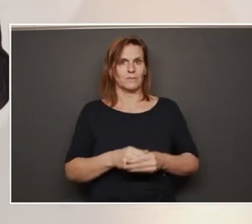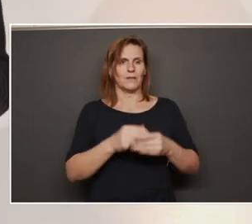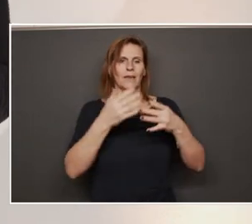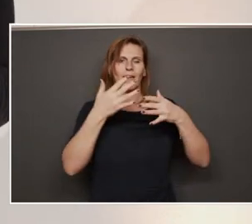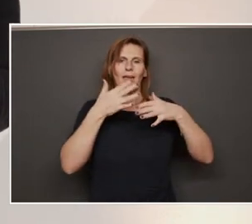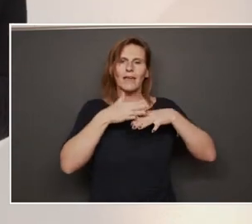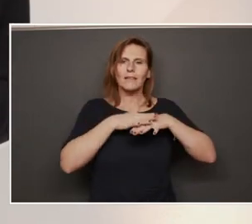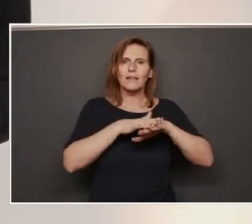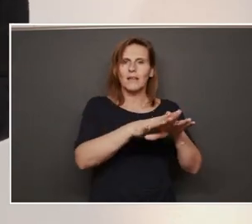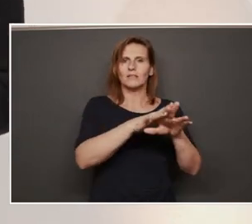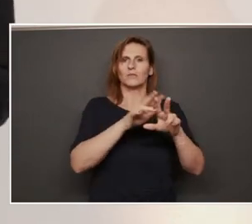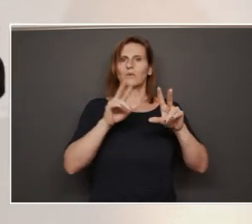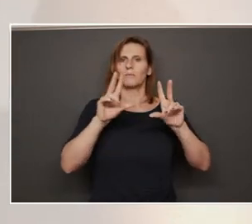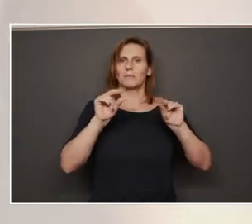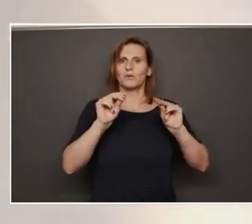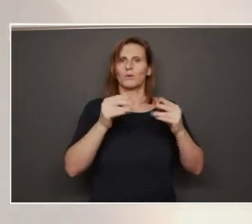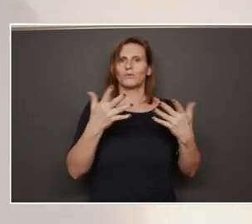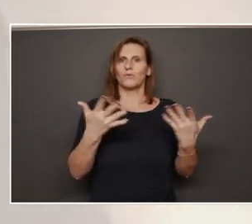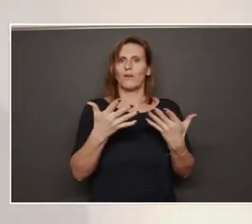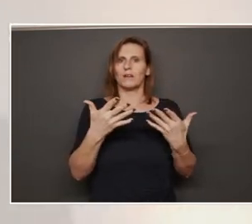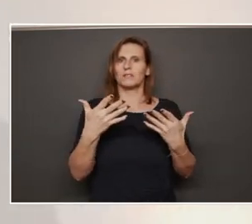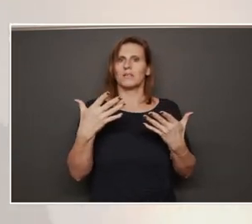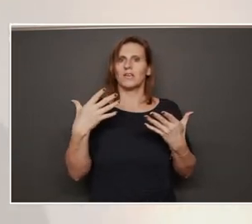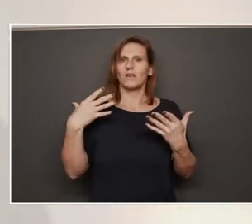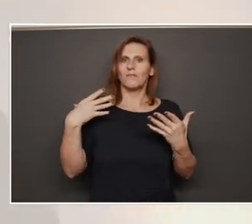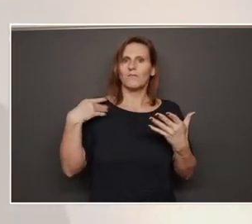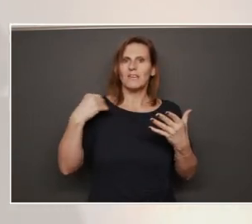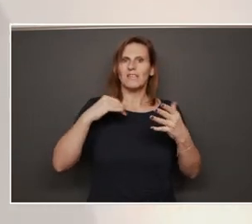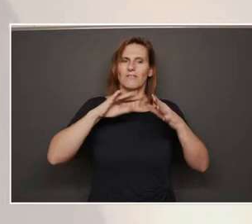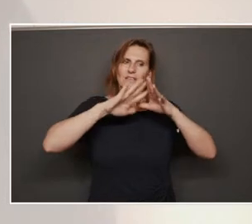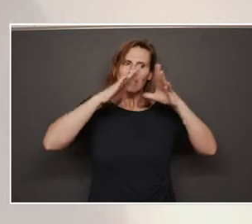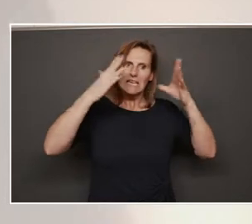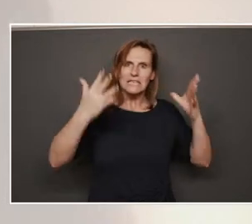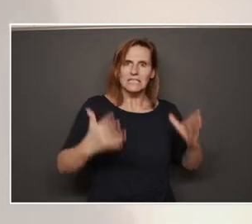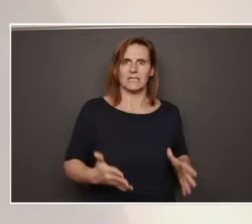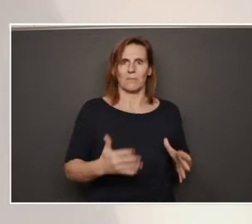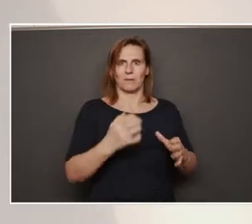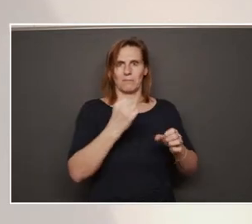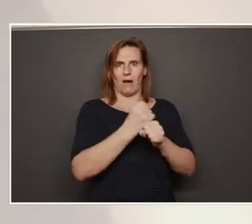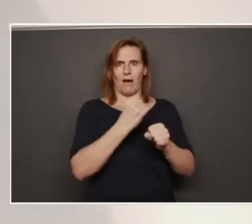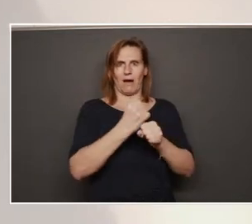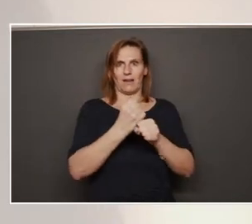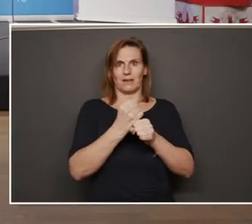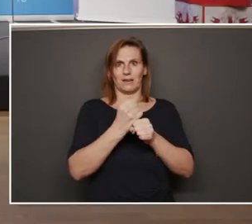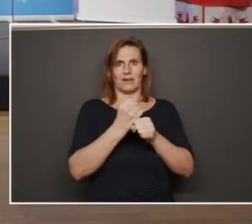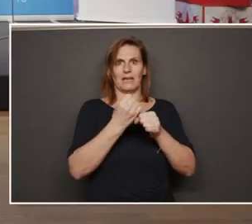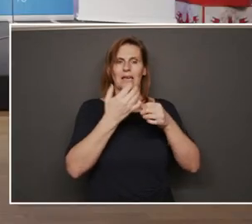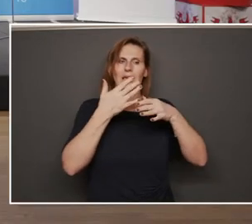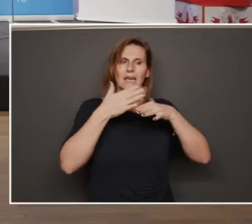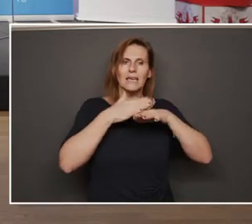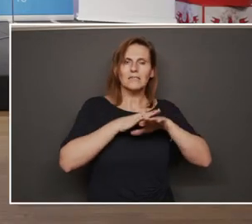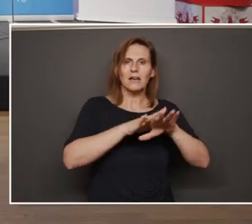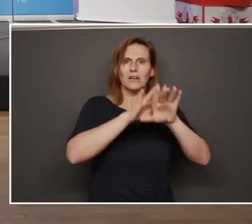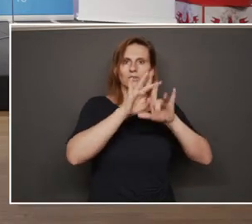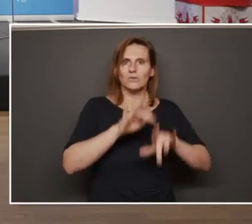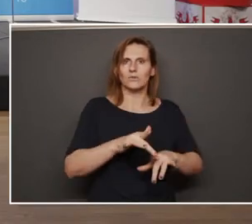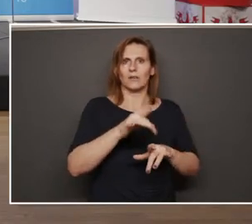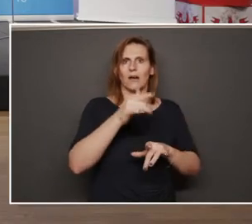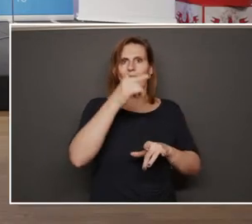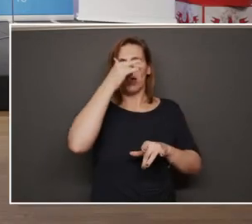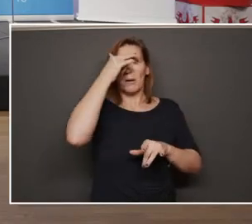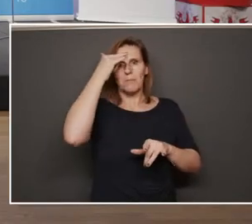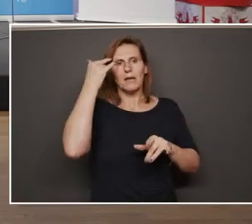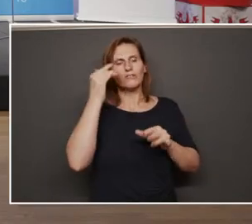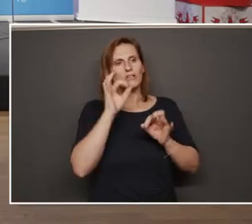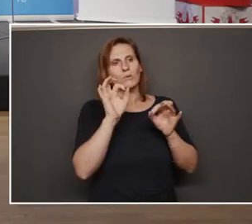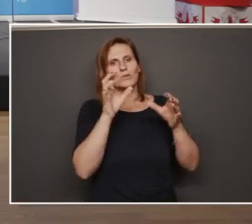Integration bedeutet die Wiederherstellung eines Ganzen. Durch Integration werden Menschen oder